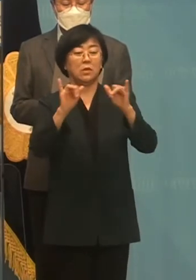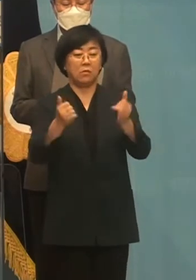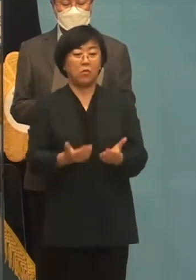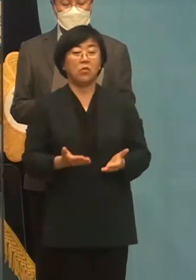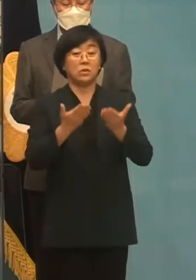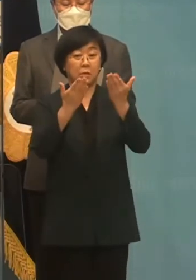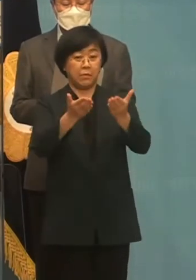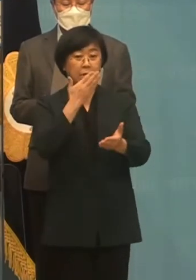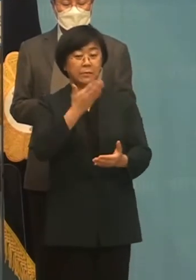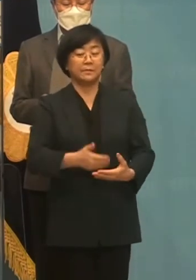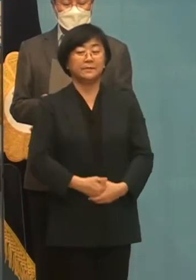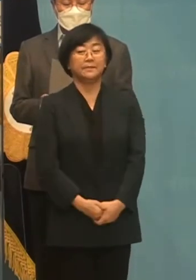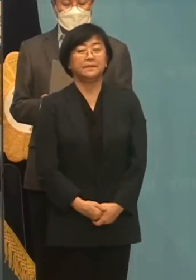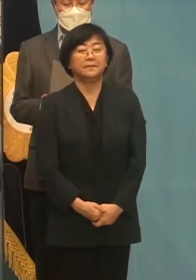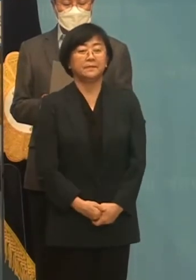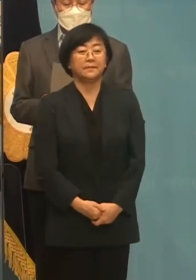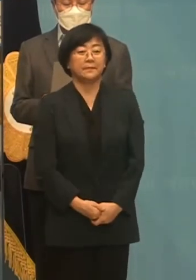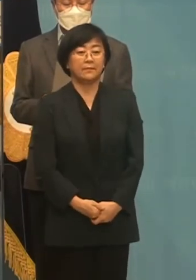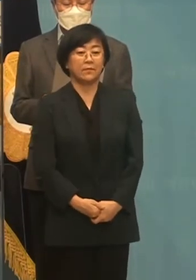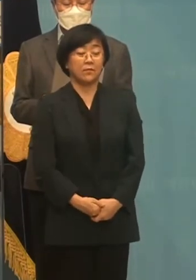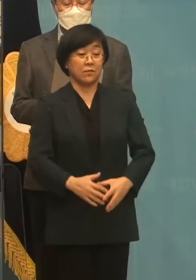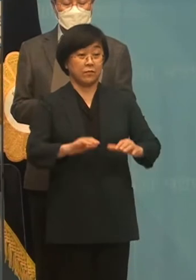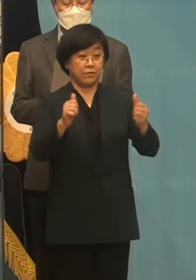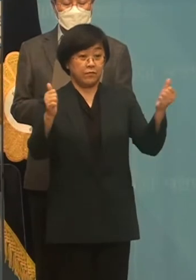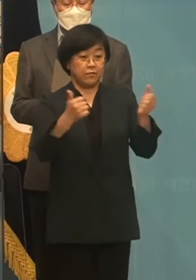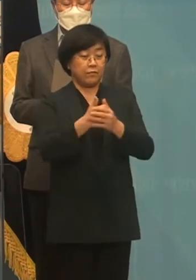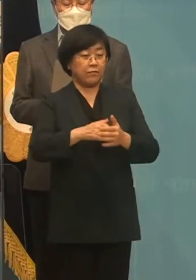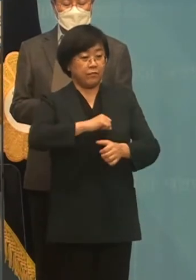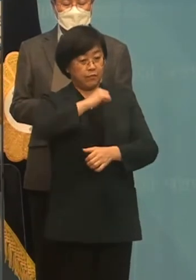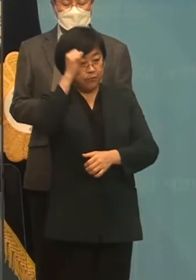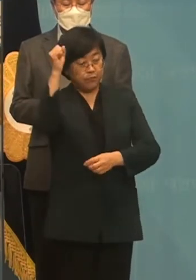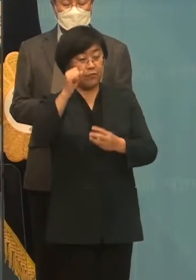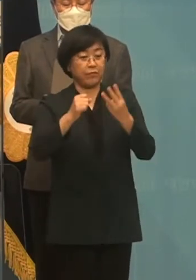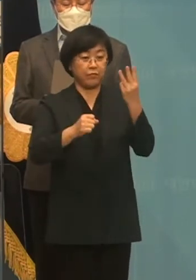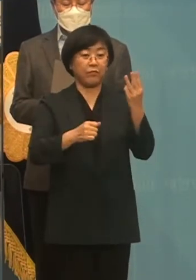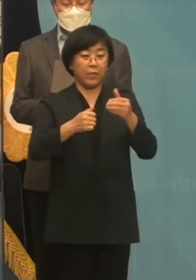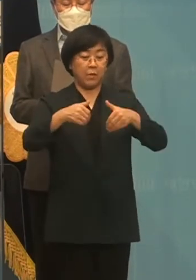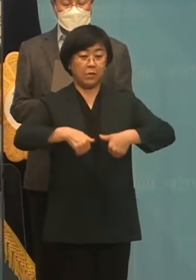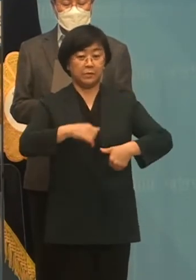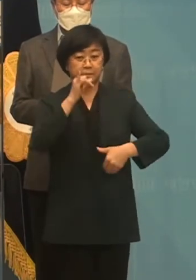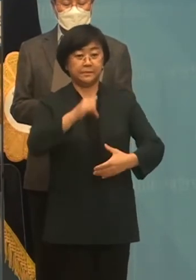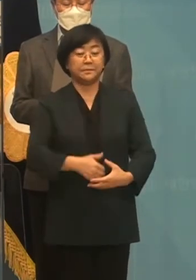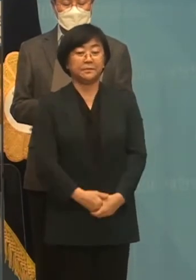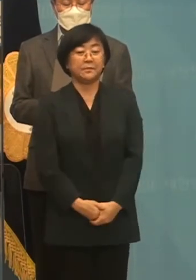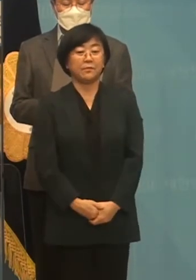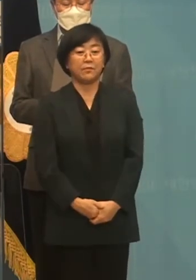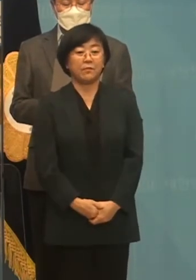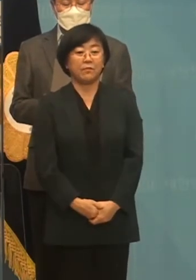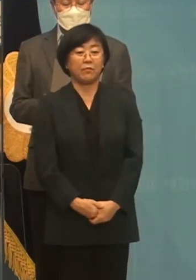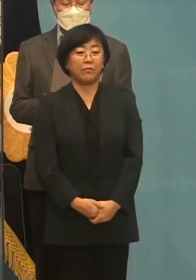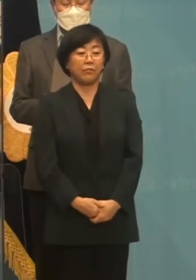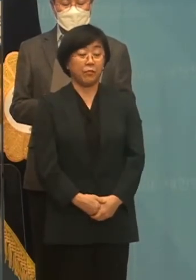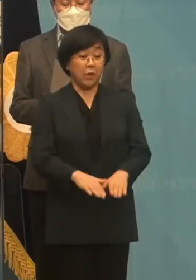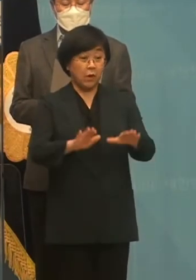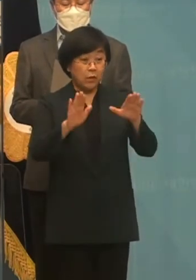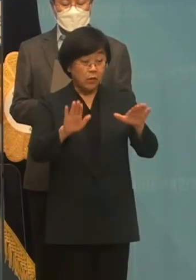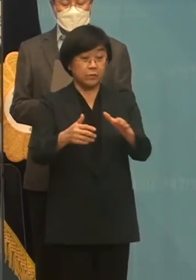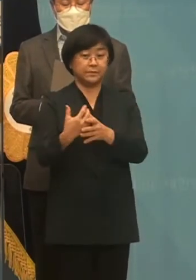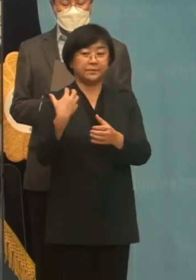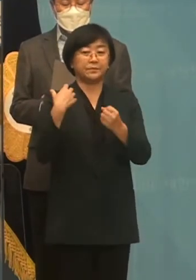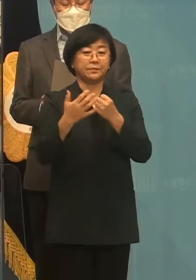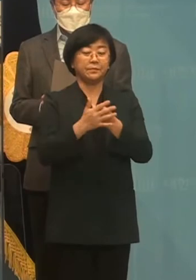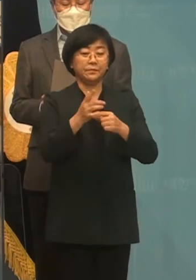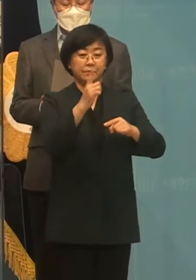봉사할 수 있습니다. 국회의원 3선 제한 제도를 마련해야 합니다. 다선 의원은 현역 의원이 갖는